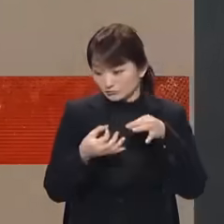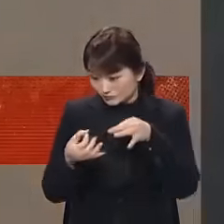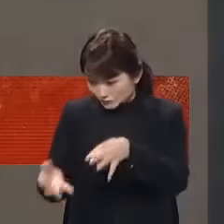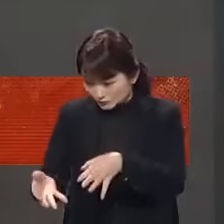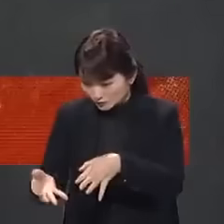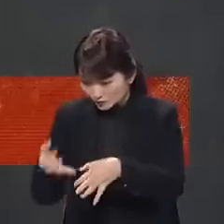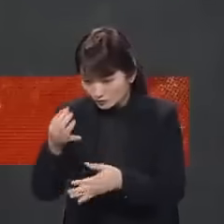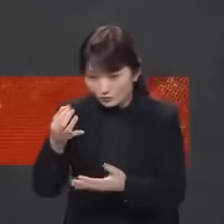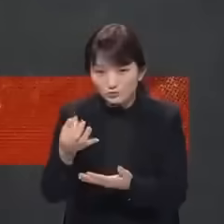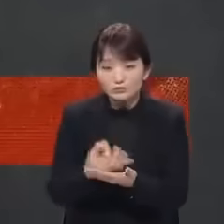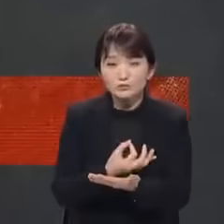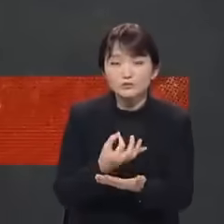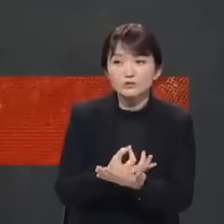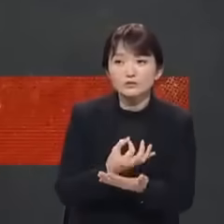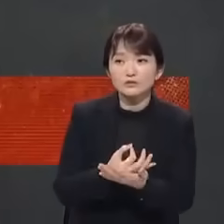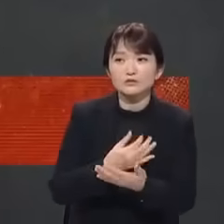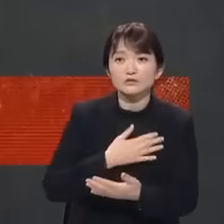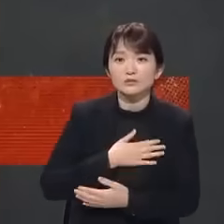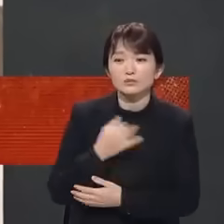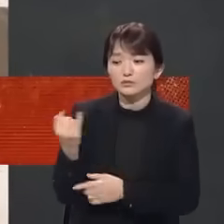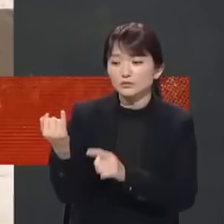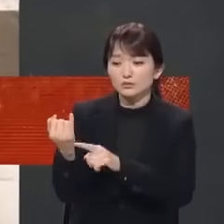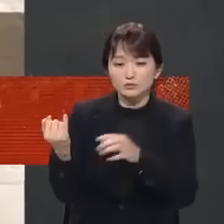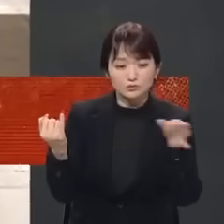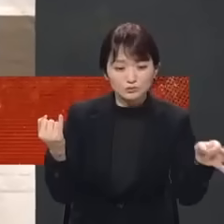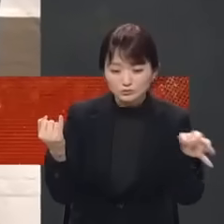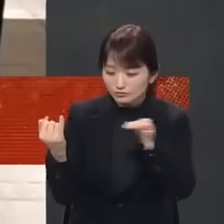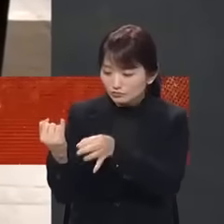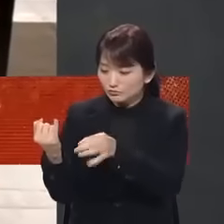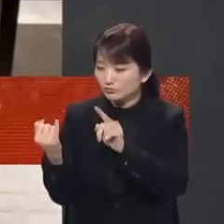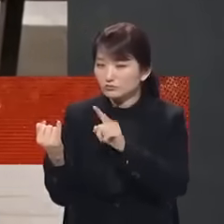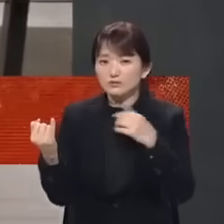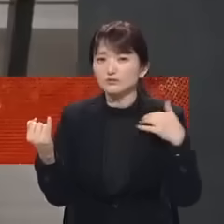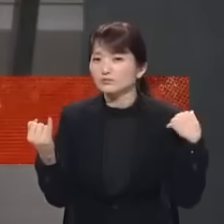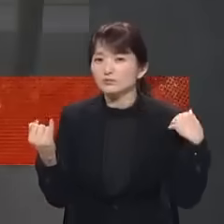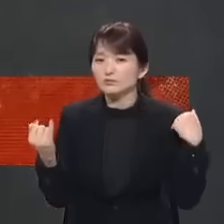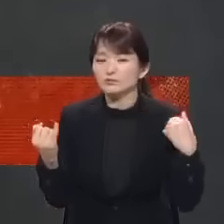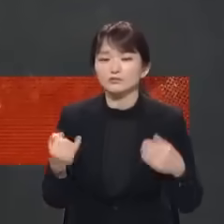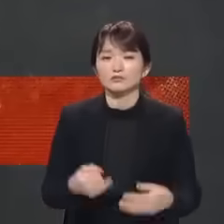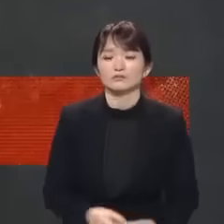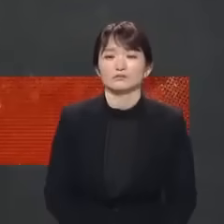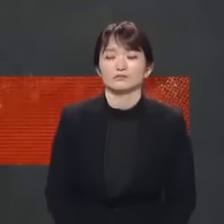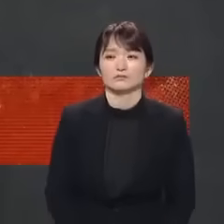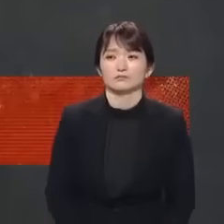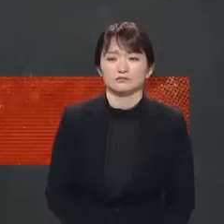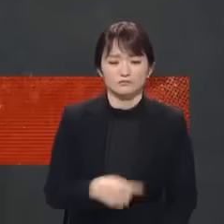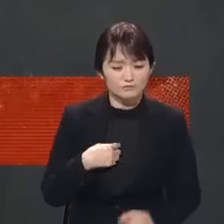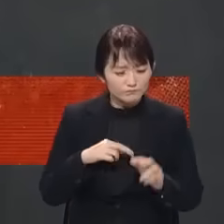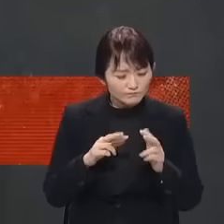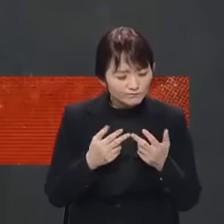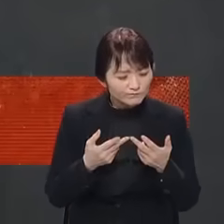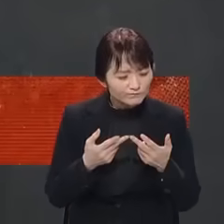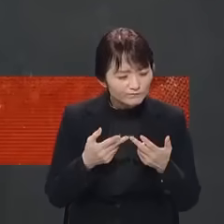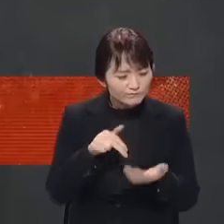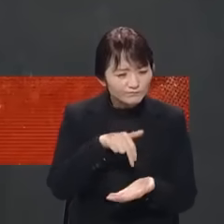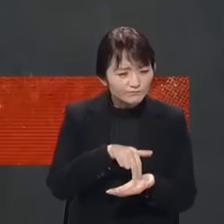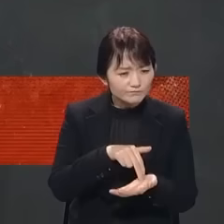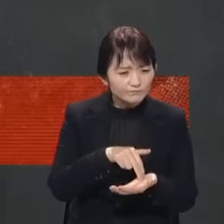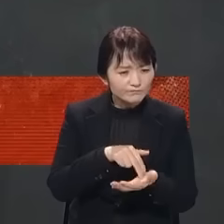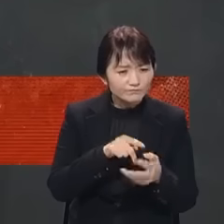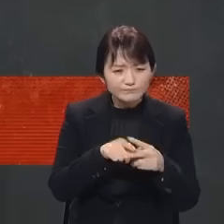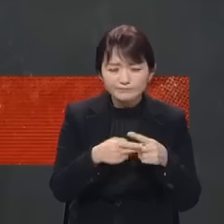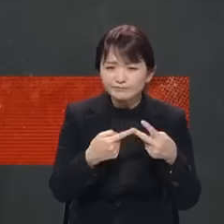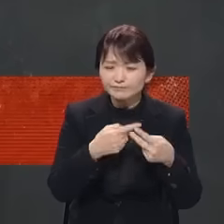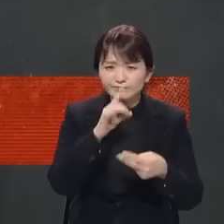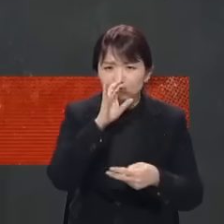왜 돈을 가져다 주는지 모르겠다라는 증언들을 세상에. 하고 있거든요. 실제로 약간 그런 경우들이 있습니다. 본인들도 이해가 안 간다고 하시고 다